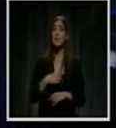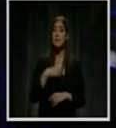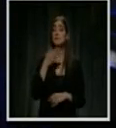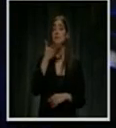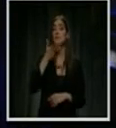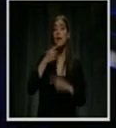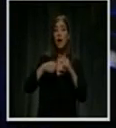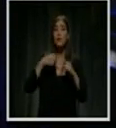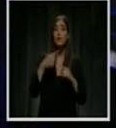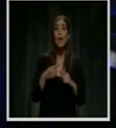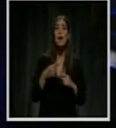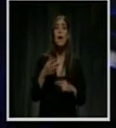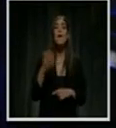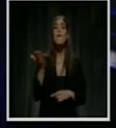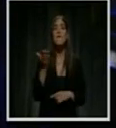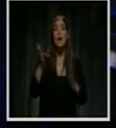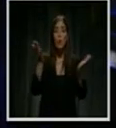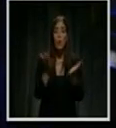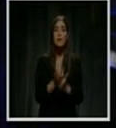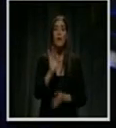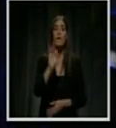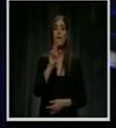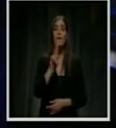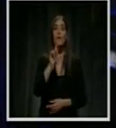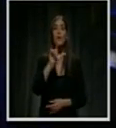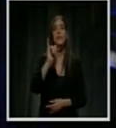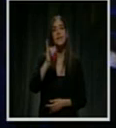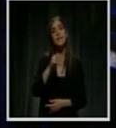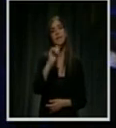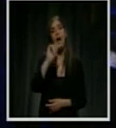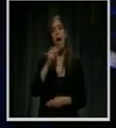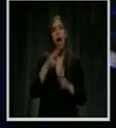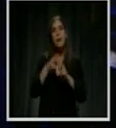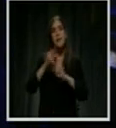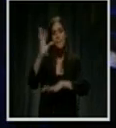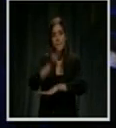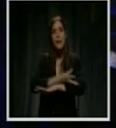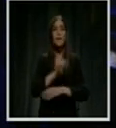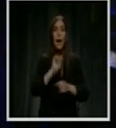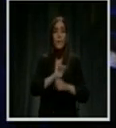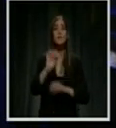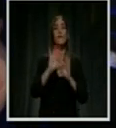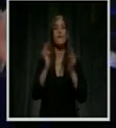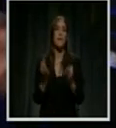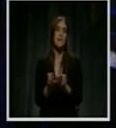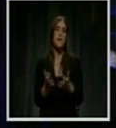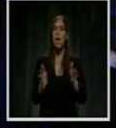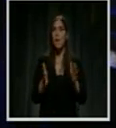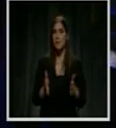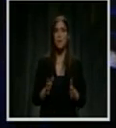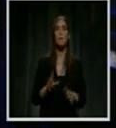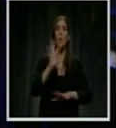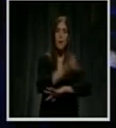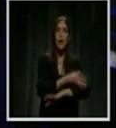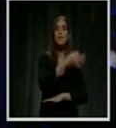insemmi Witfulija fejn minn żewġ miżbliet ħloqna parks għall-familji. Insemmi il-park ta' 9 titmiem li nawgurajna fil-jiem